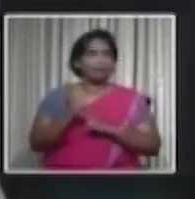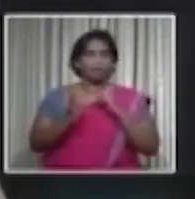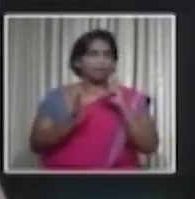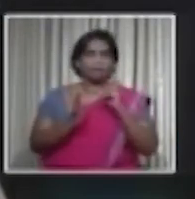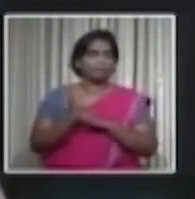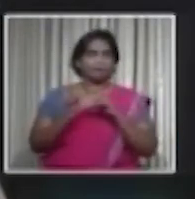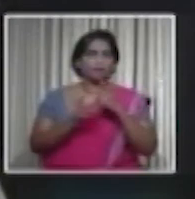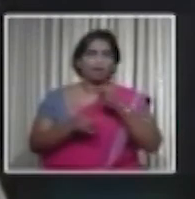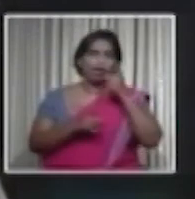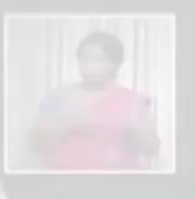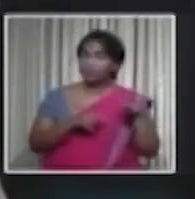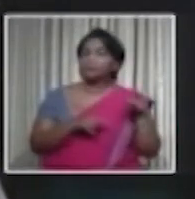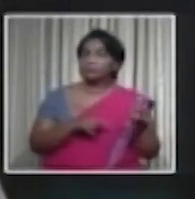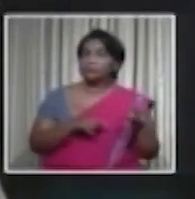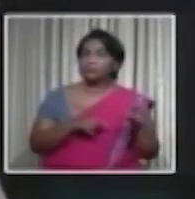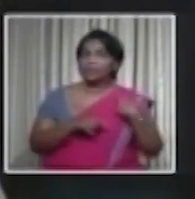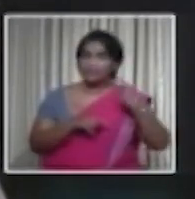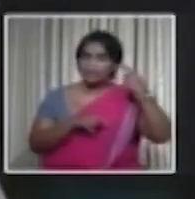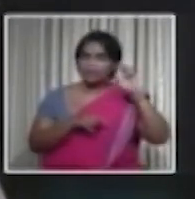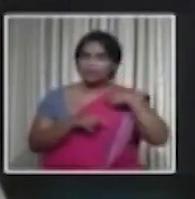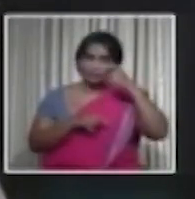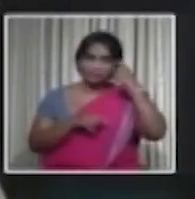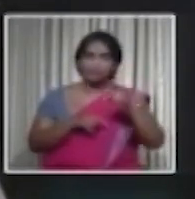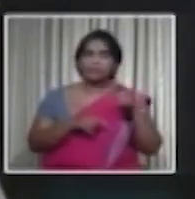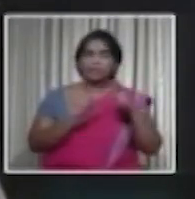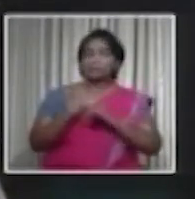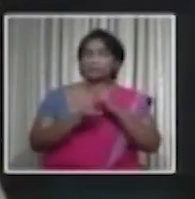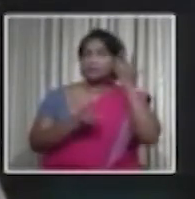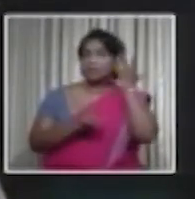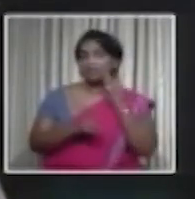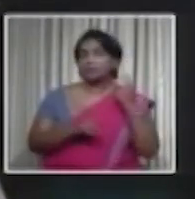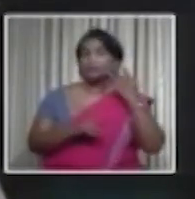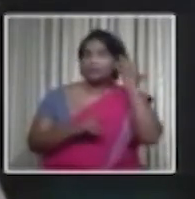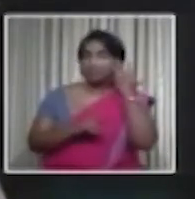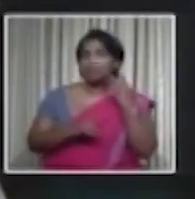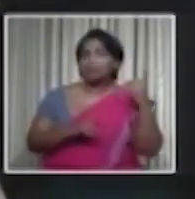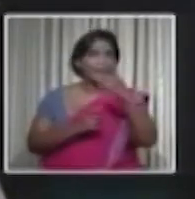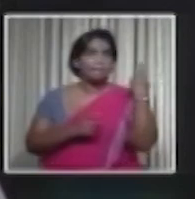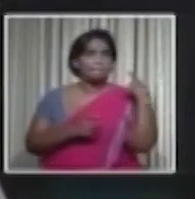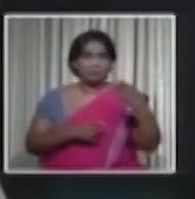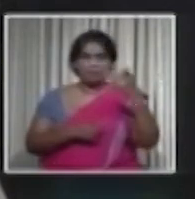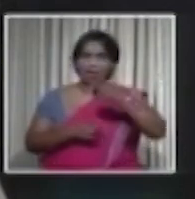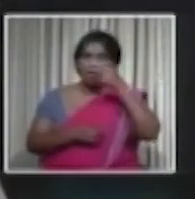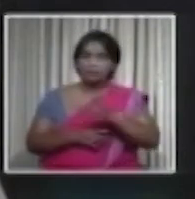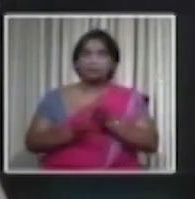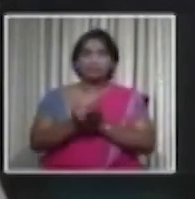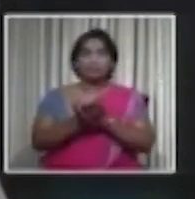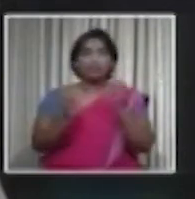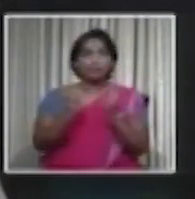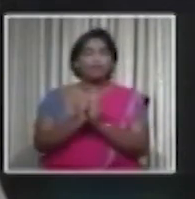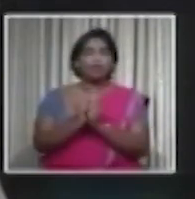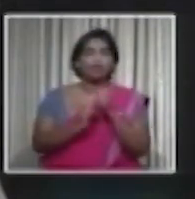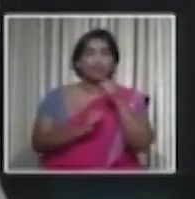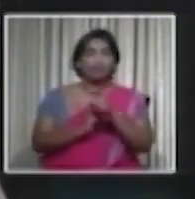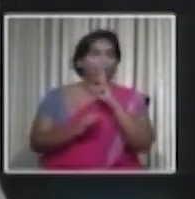අයිතියක් නැහැ අවසර ලබා දෙන්න. ඒකම ඊයේ මම දැක්කා අපේ ඉම්රාන් මාරුෆ් මන්තුමා මෙතන කිව්වා නගරාධිපතිතුමා එතුමාගේ මස්සිනා. හැබැයි පරිශේවිස් එක කළේ කවුද?